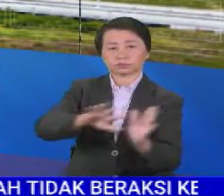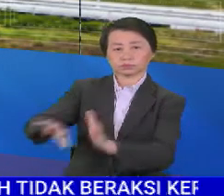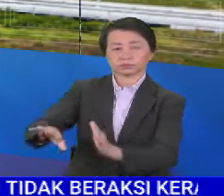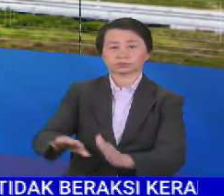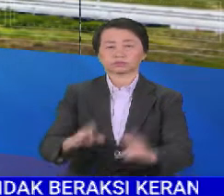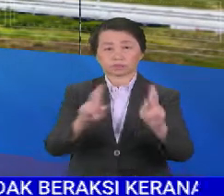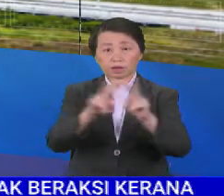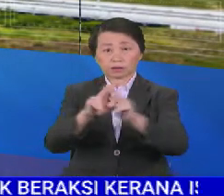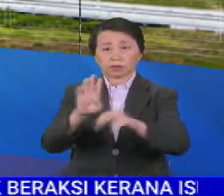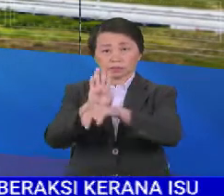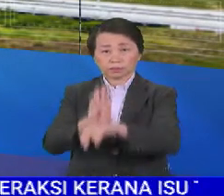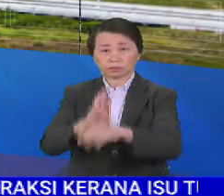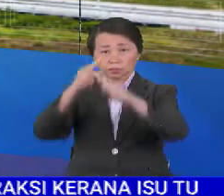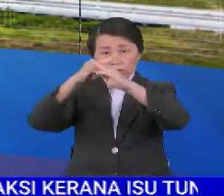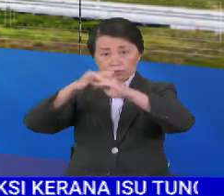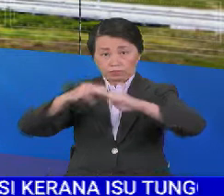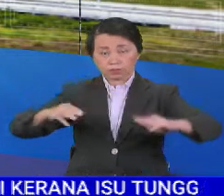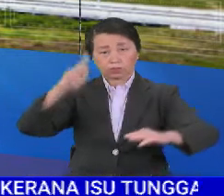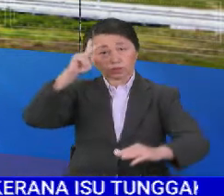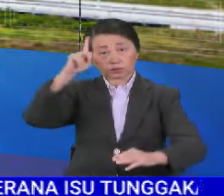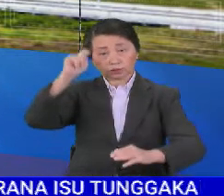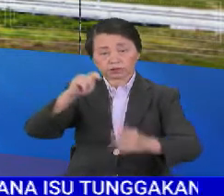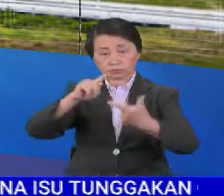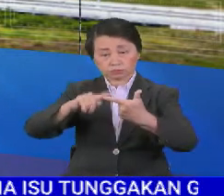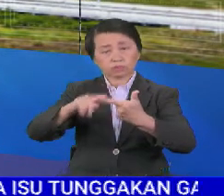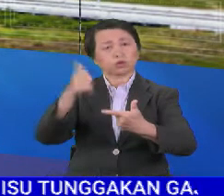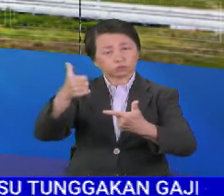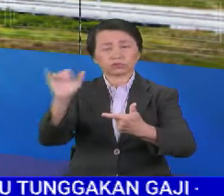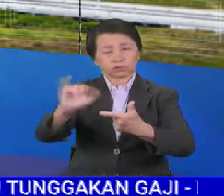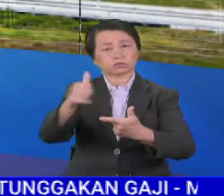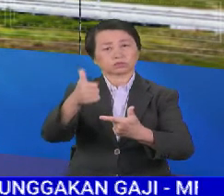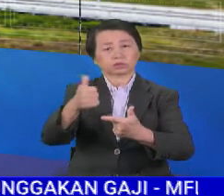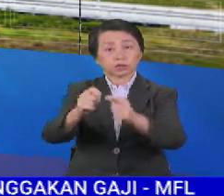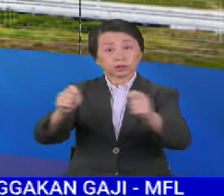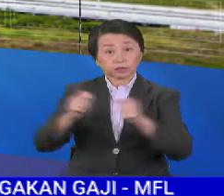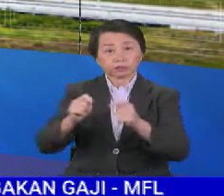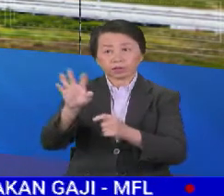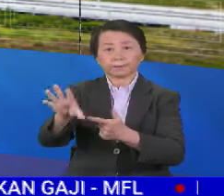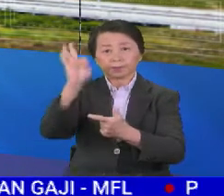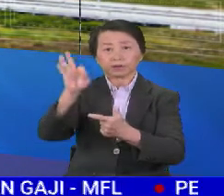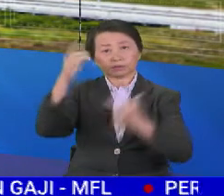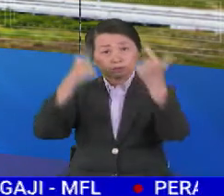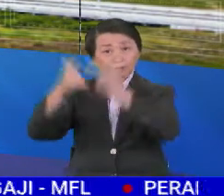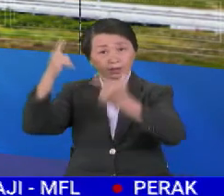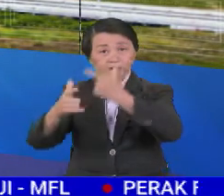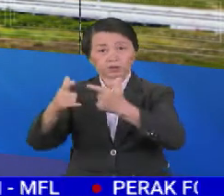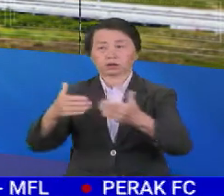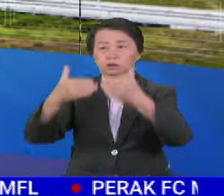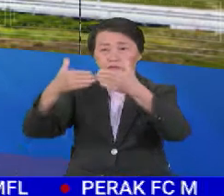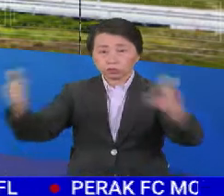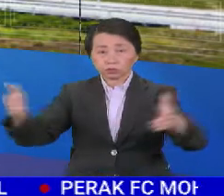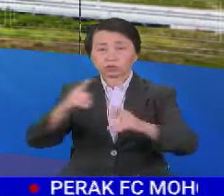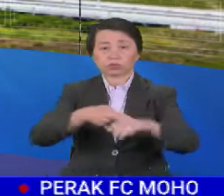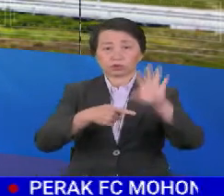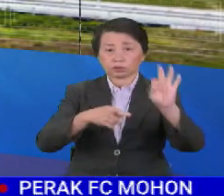budaya di museum negeri kulit juga tidak kurang hebatnya sebagai destinasi pilihan pelancong mudah dibuka